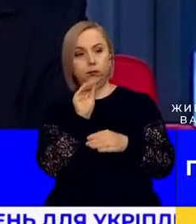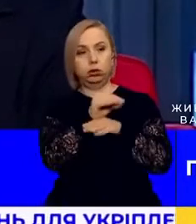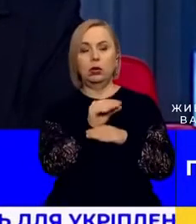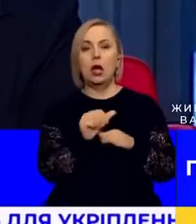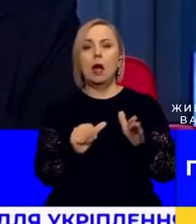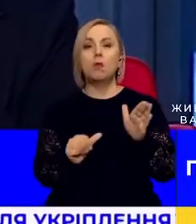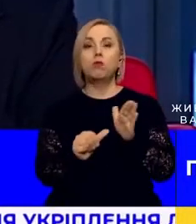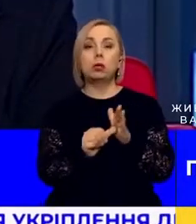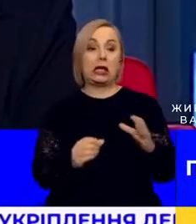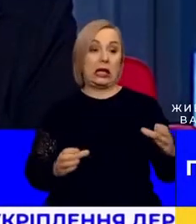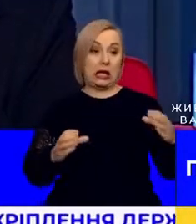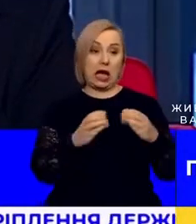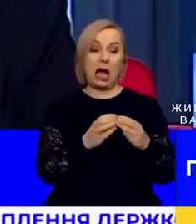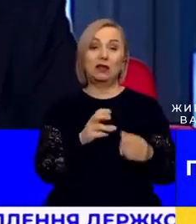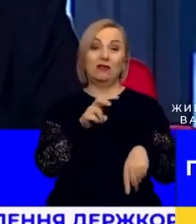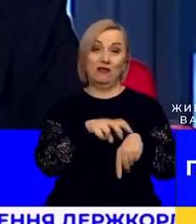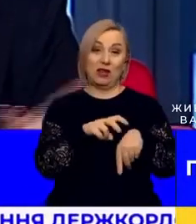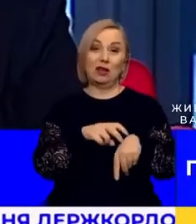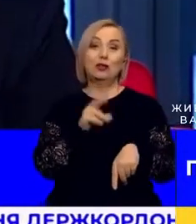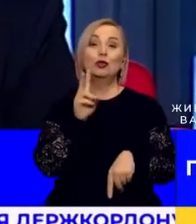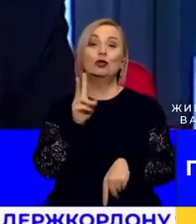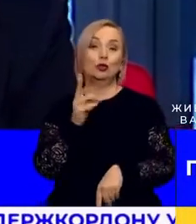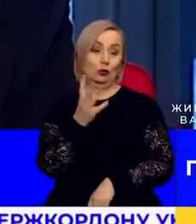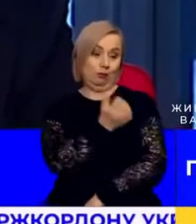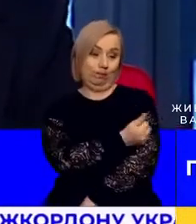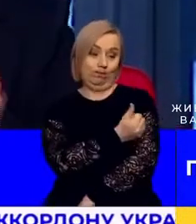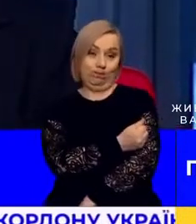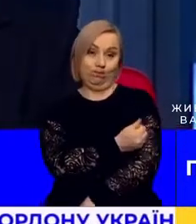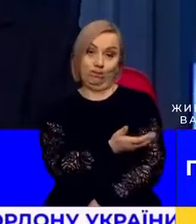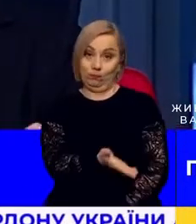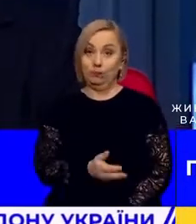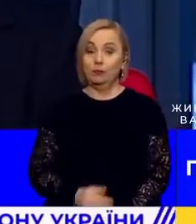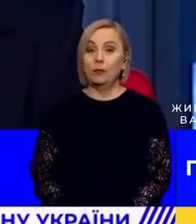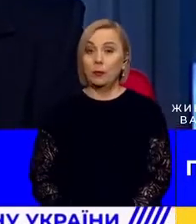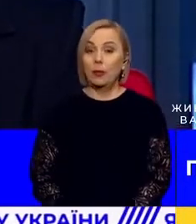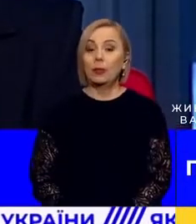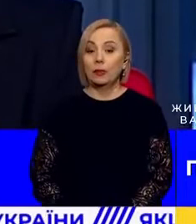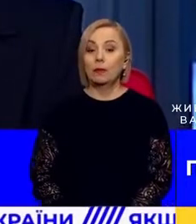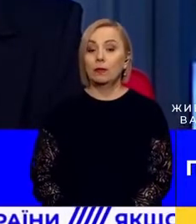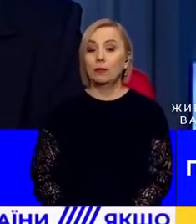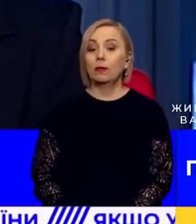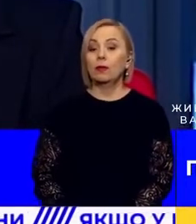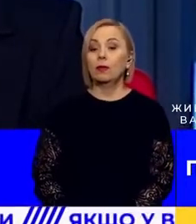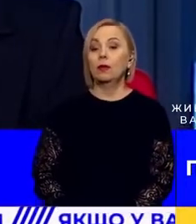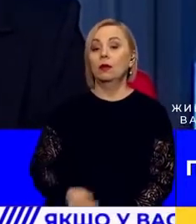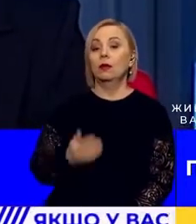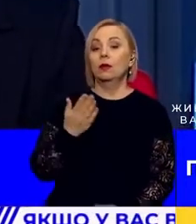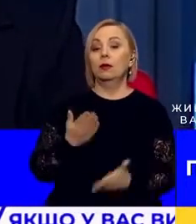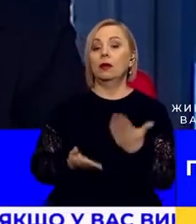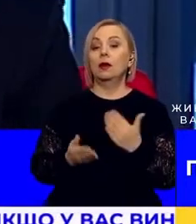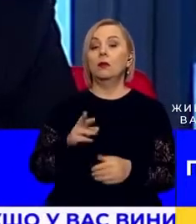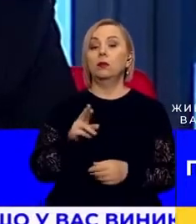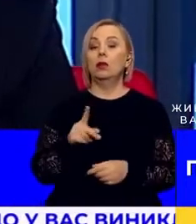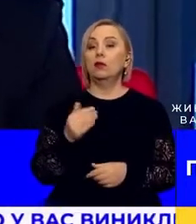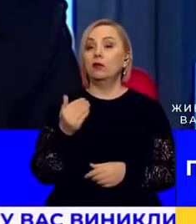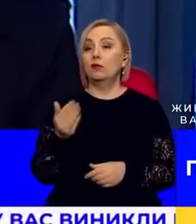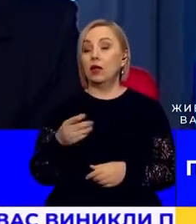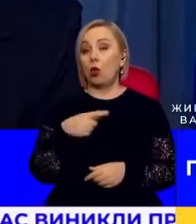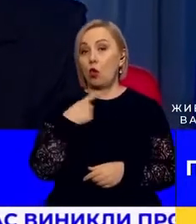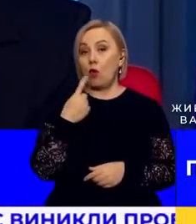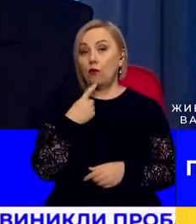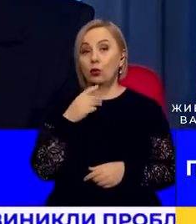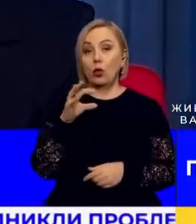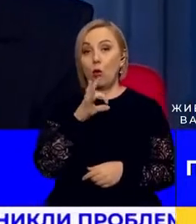того потрібно нам збільшити пункти для вакцинації тощо. Це, якщо би ви говорили про якусь логіку. Але